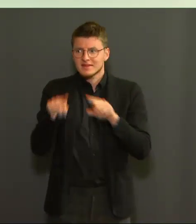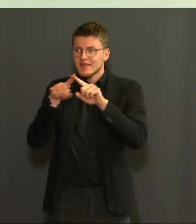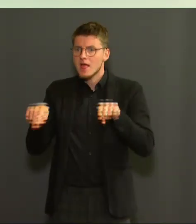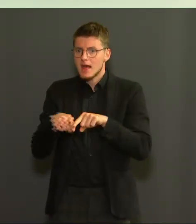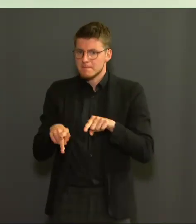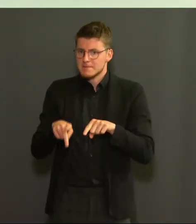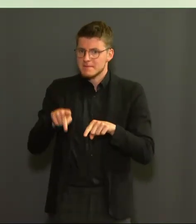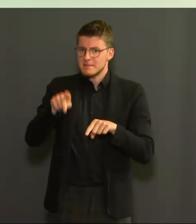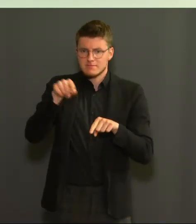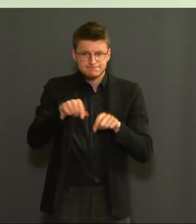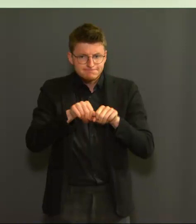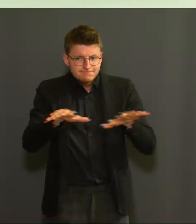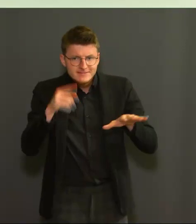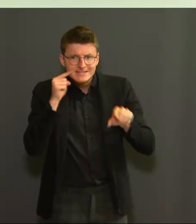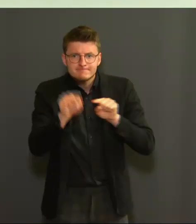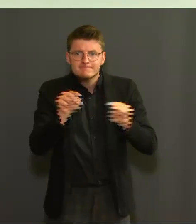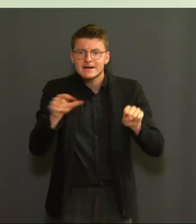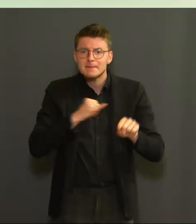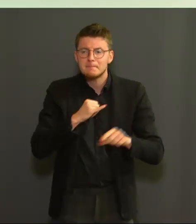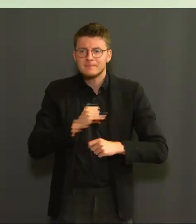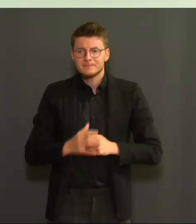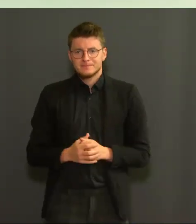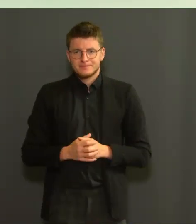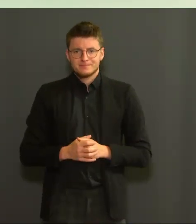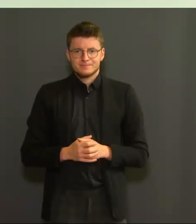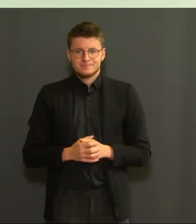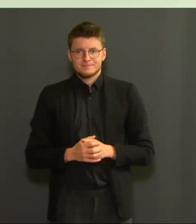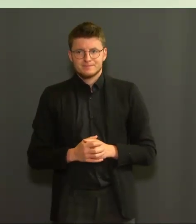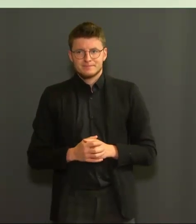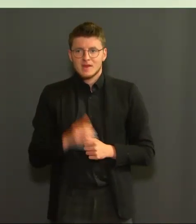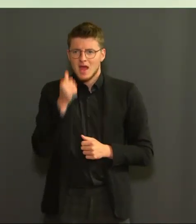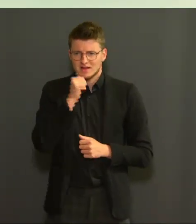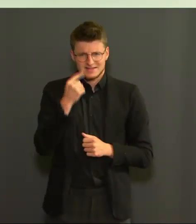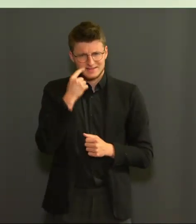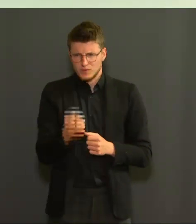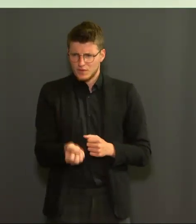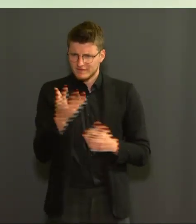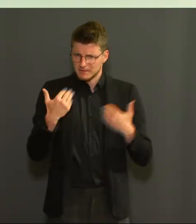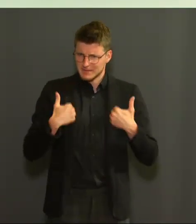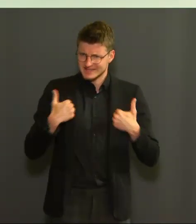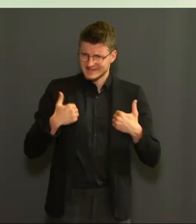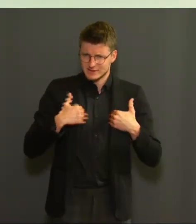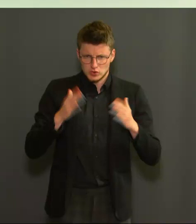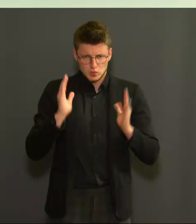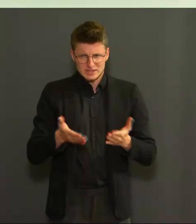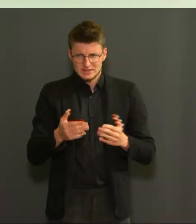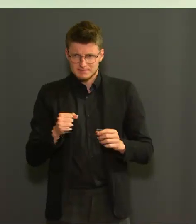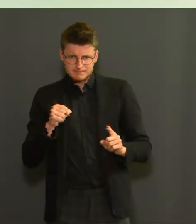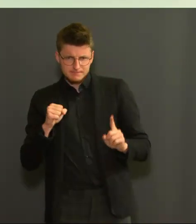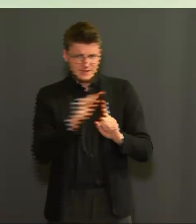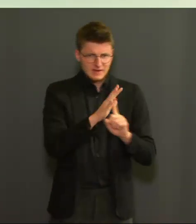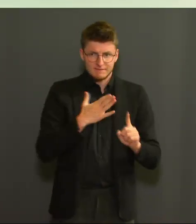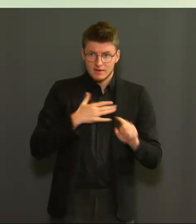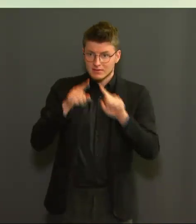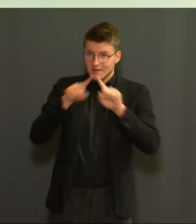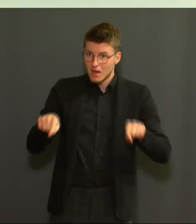In absolute aantallen stijgt het aantal besmettingen met de delta-variant nog maar relatief traag. En dit is